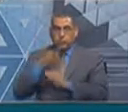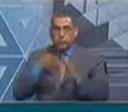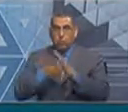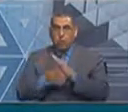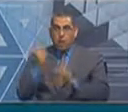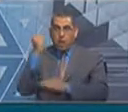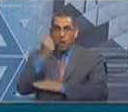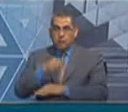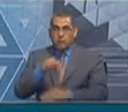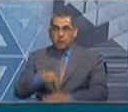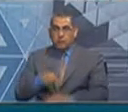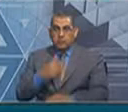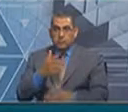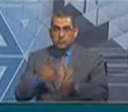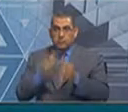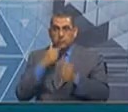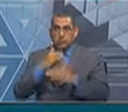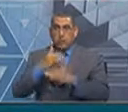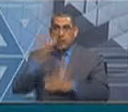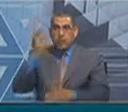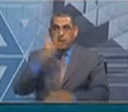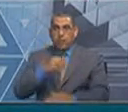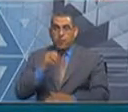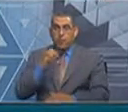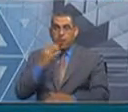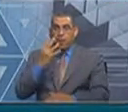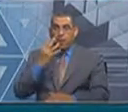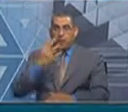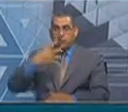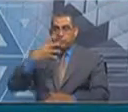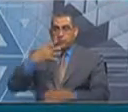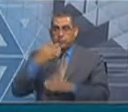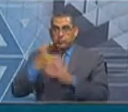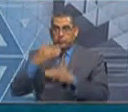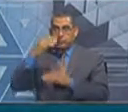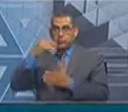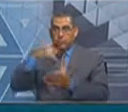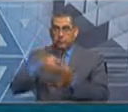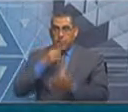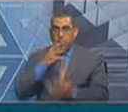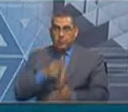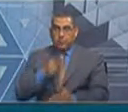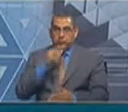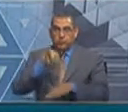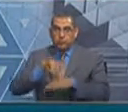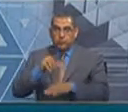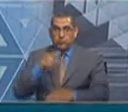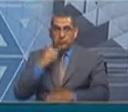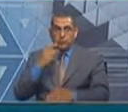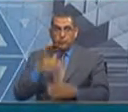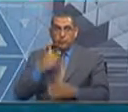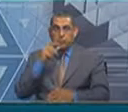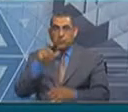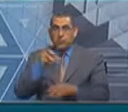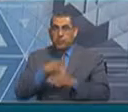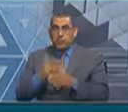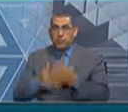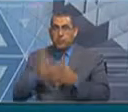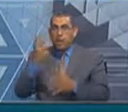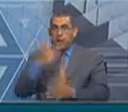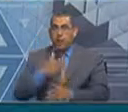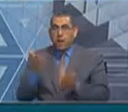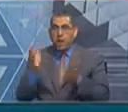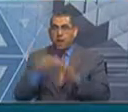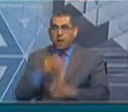تحت أنقاض المبنى المكون من 4 طوابق في ولاية ماهارا شترا. ويعود إنشاء هذا المبنى إلى أكثر